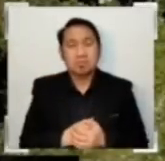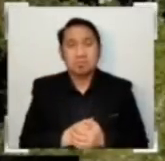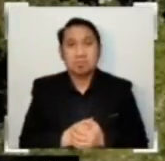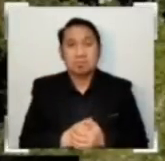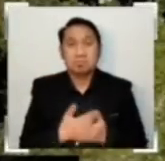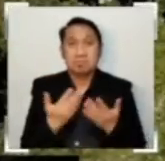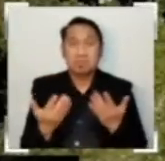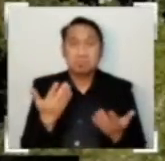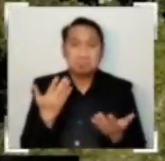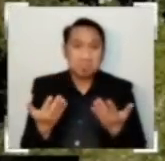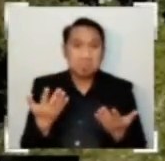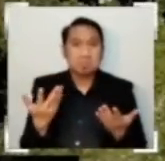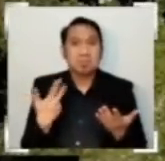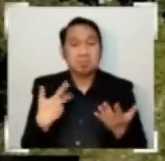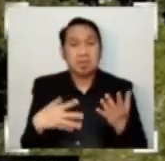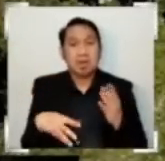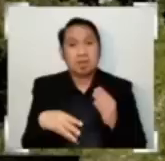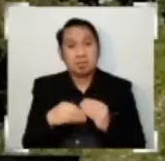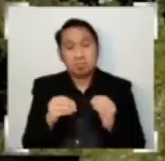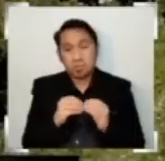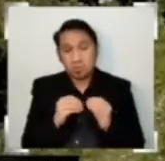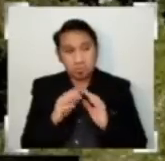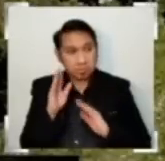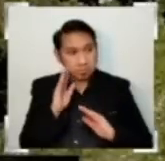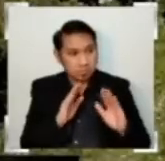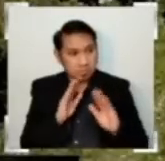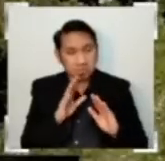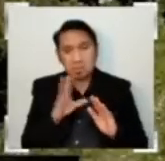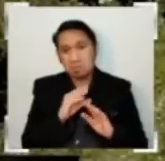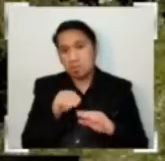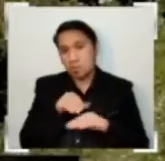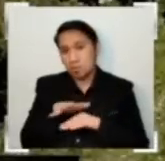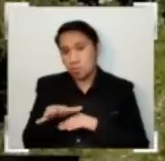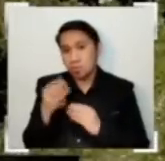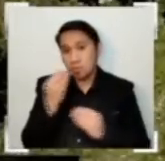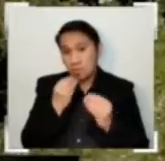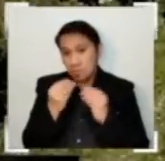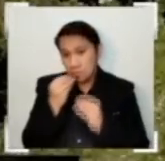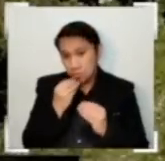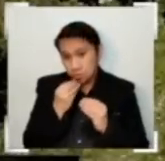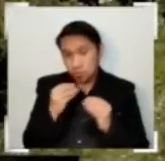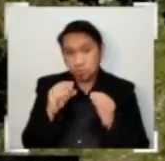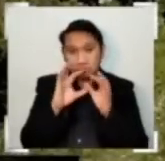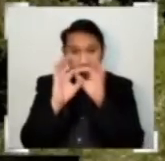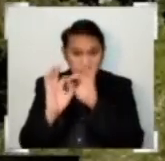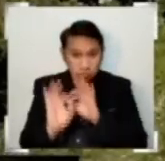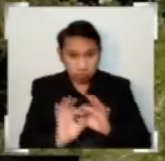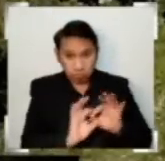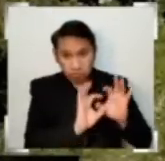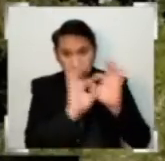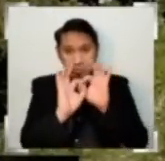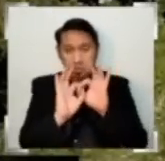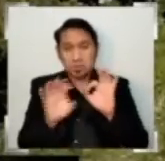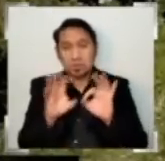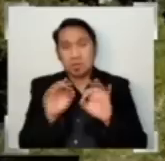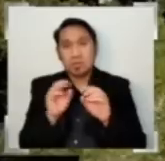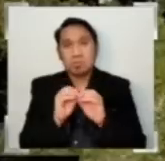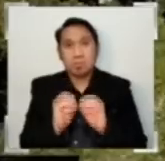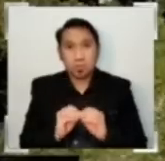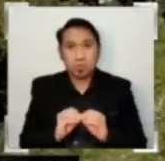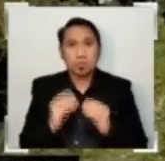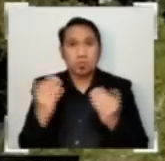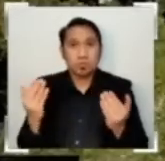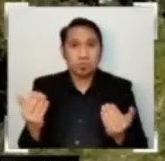compounds, no? And it enters the food chain. So these toxins accumulate through the food chain, and as you go higher and higher the food chain up to